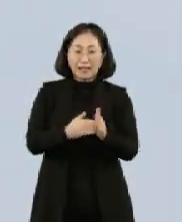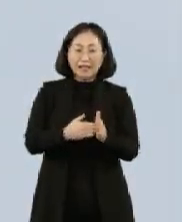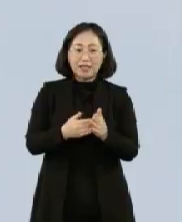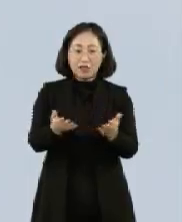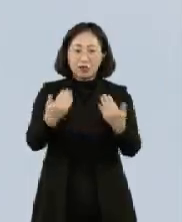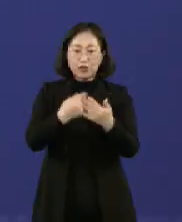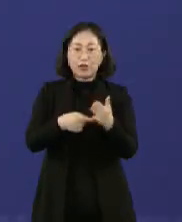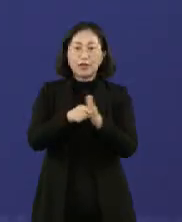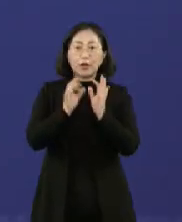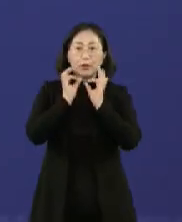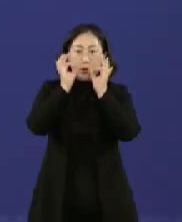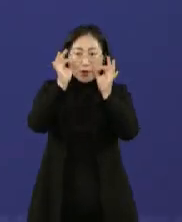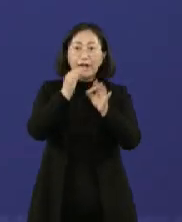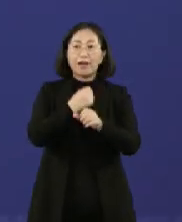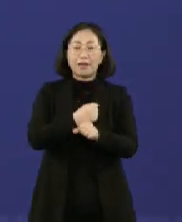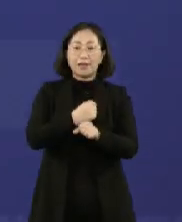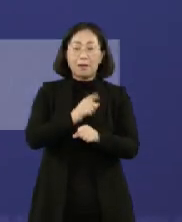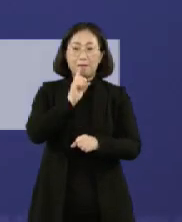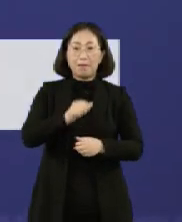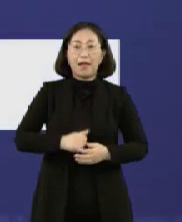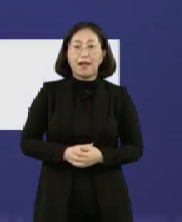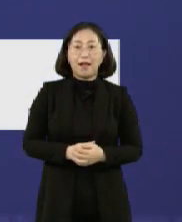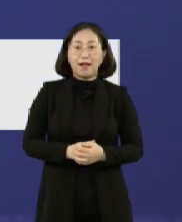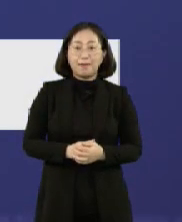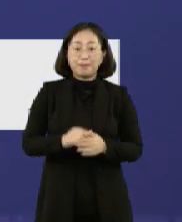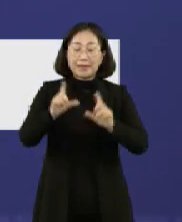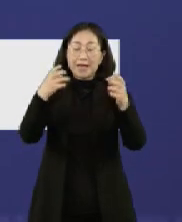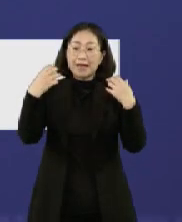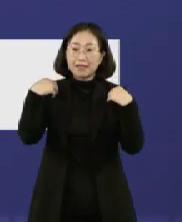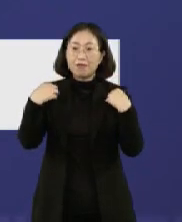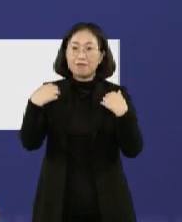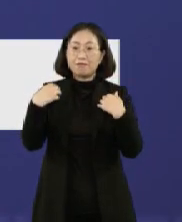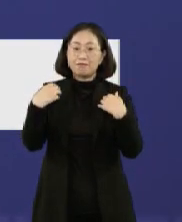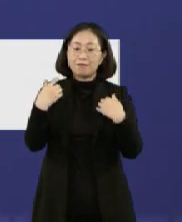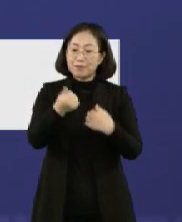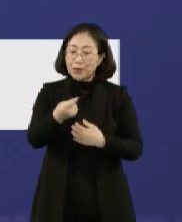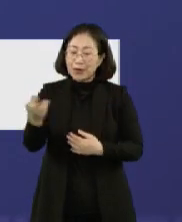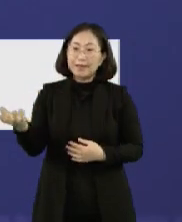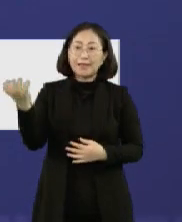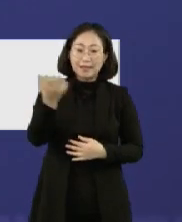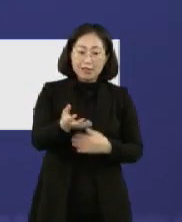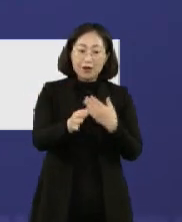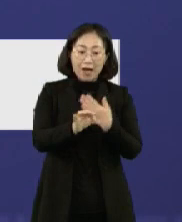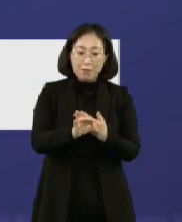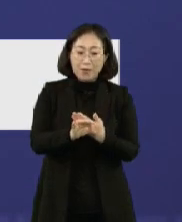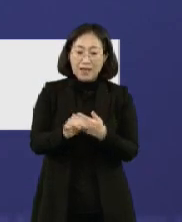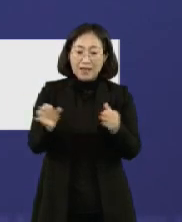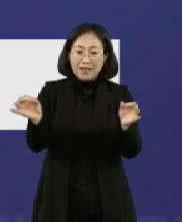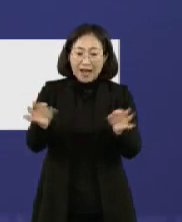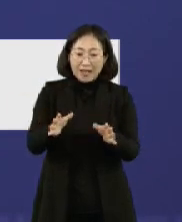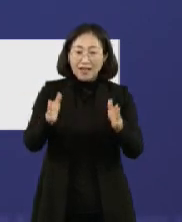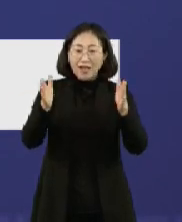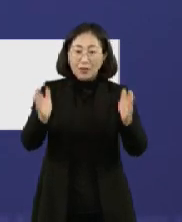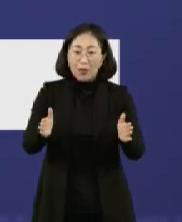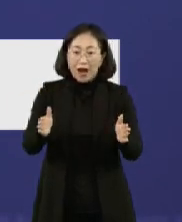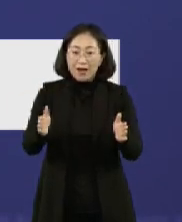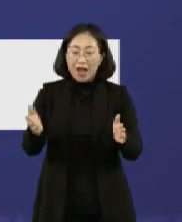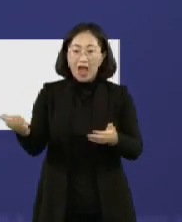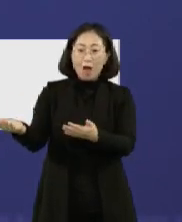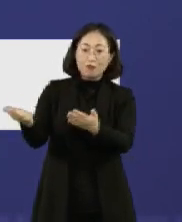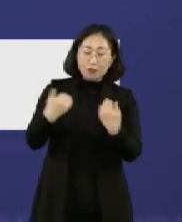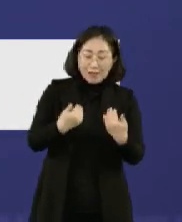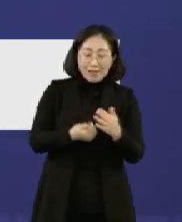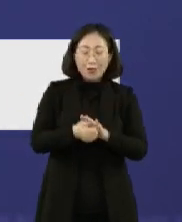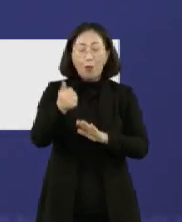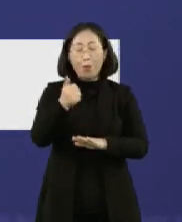밝혔습니다. 추가적으로 기관이 대전을 이전한다고 하면 현재와 같은 조건에서 단기간 내에 이루어진 성과로서는